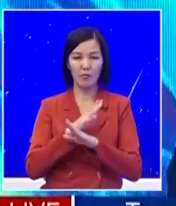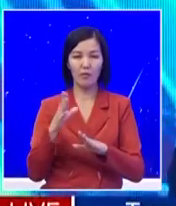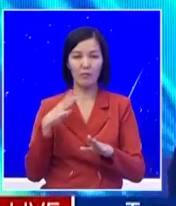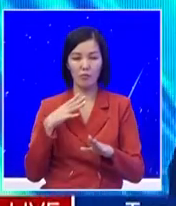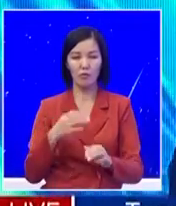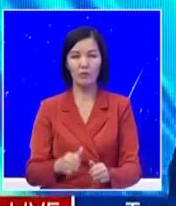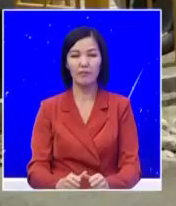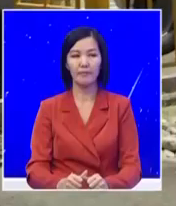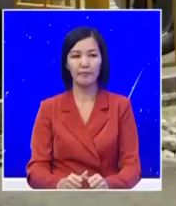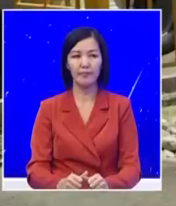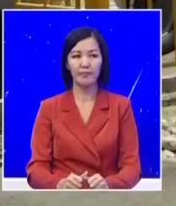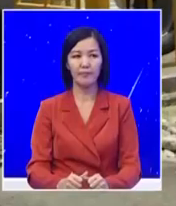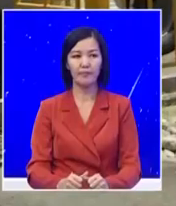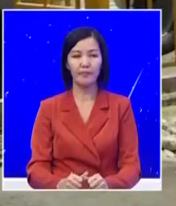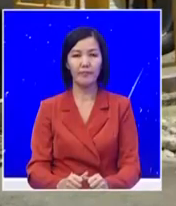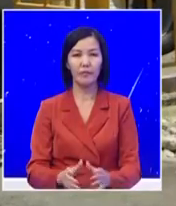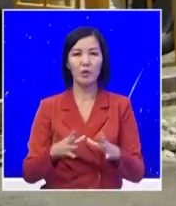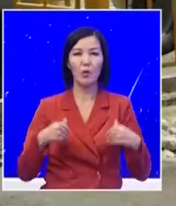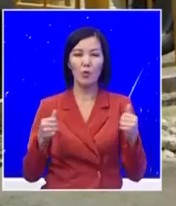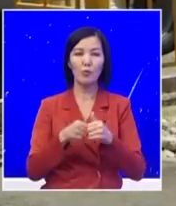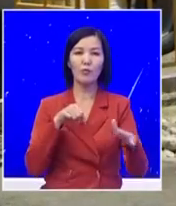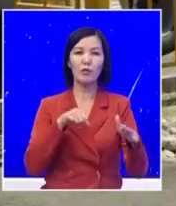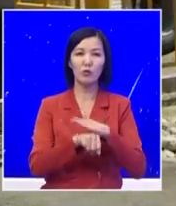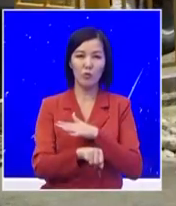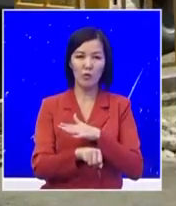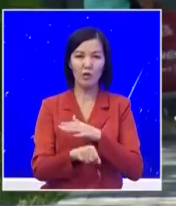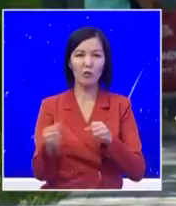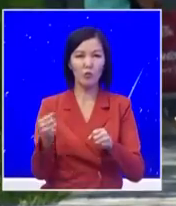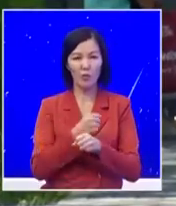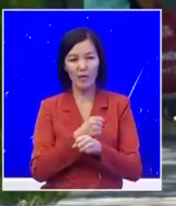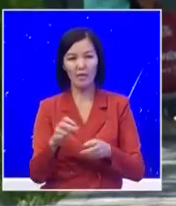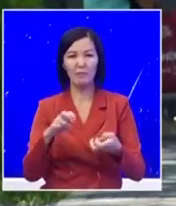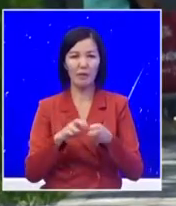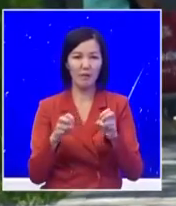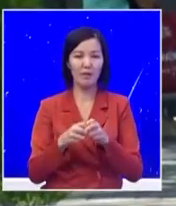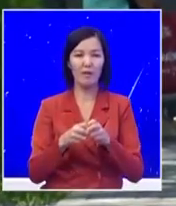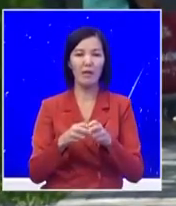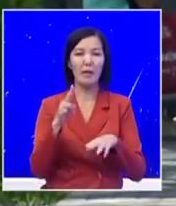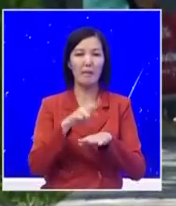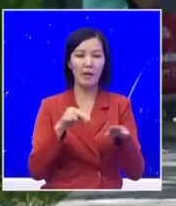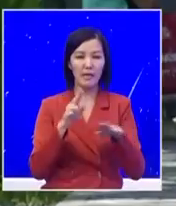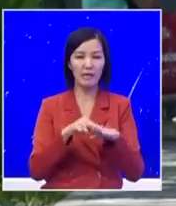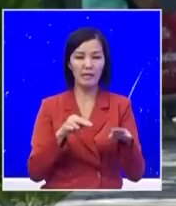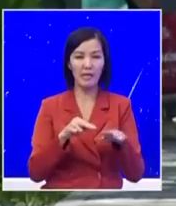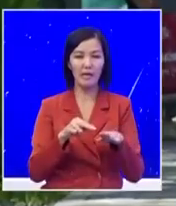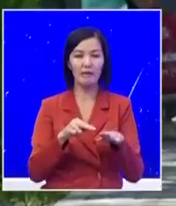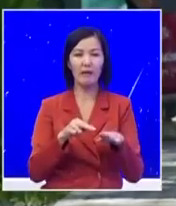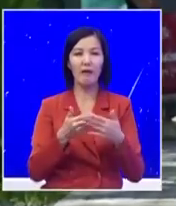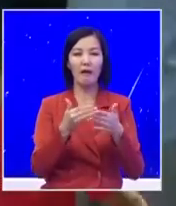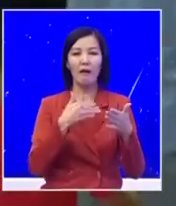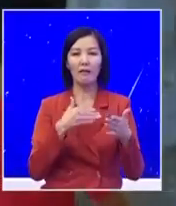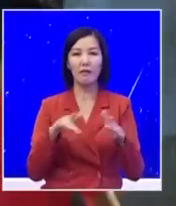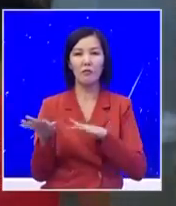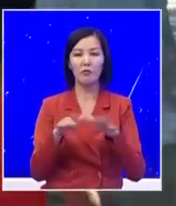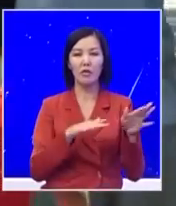өліммен аяқталды. Отбасындағы зорлық-зомбылық деңгейін төмендету мақсатында полиция органдары құқық бұзушыларға алдын алу